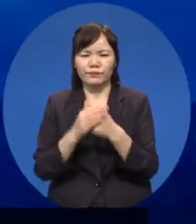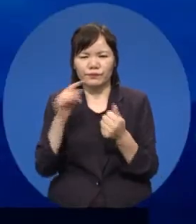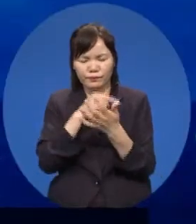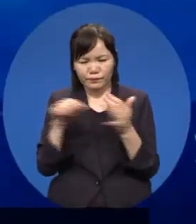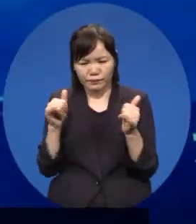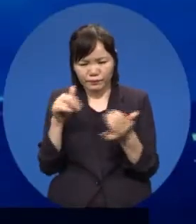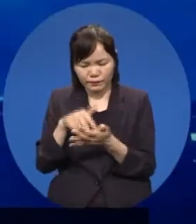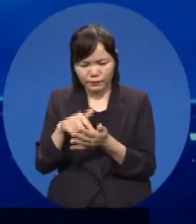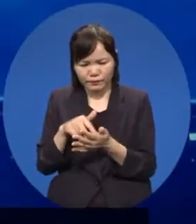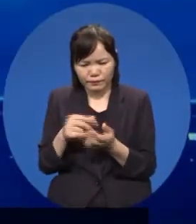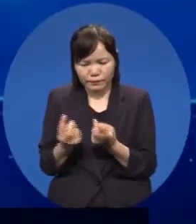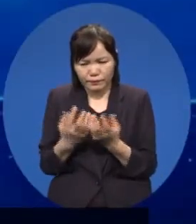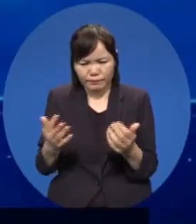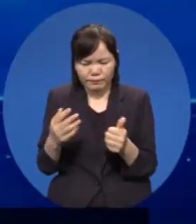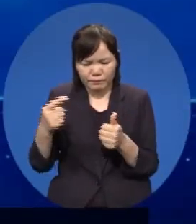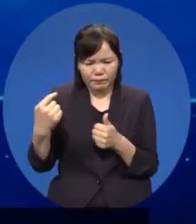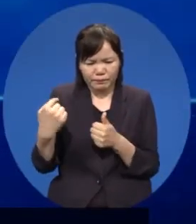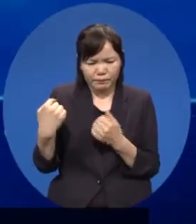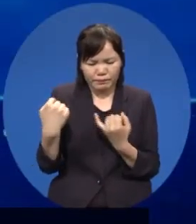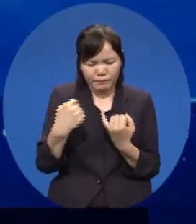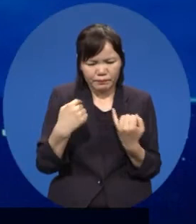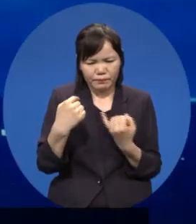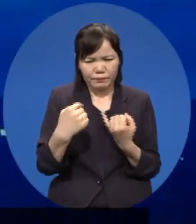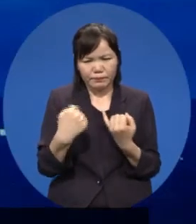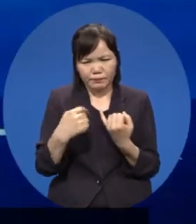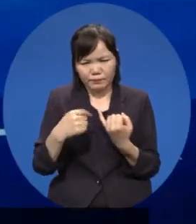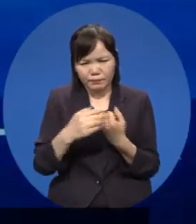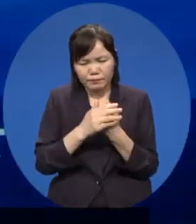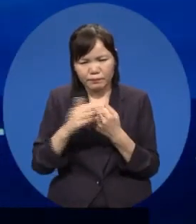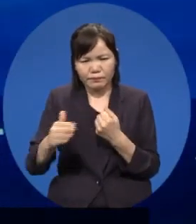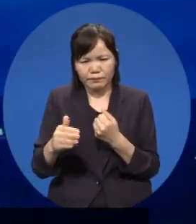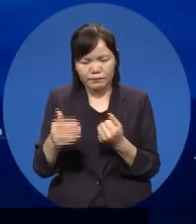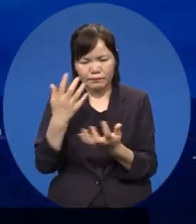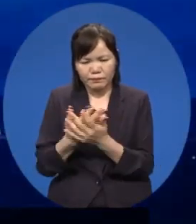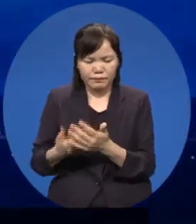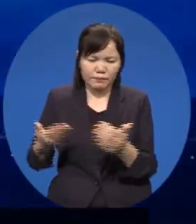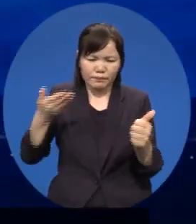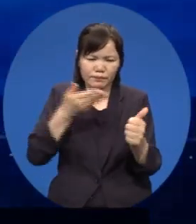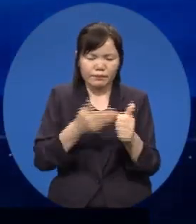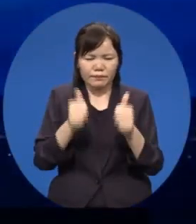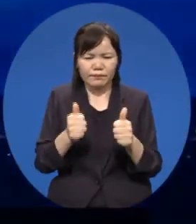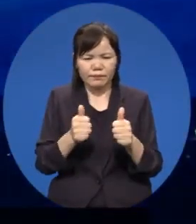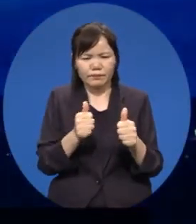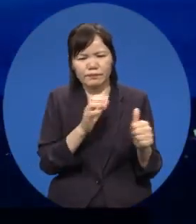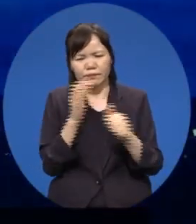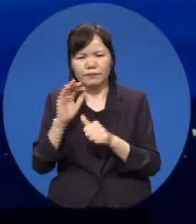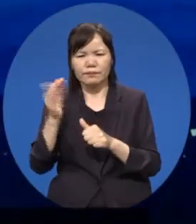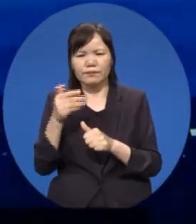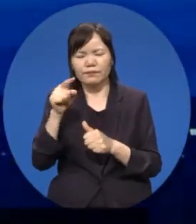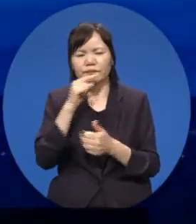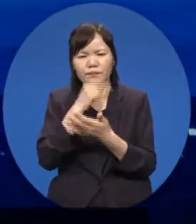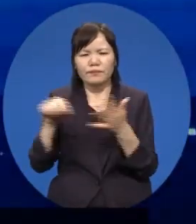측의 어쩔 수 없이 이렇게 종용 에 따라서 탄원서를 내고 이것이 재판에 반영되고 이런 부분에 대해서는 근본적으로 피해자 직원